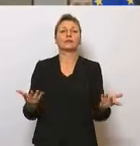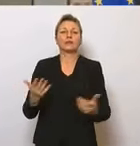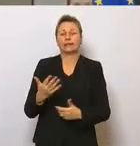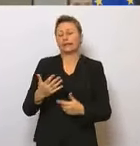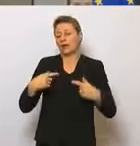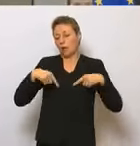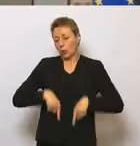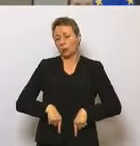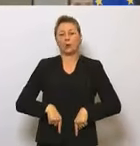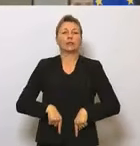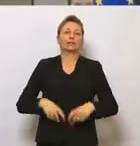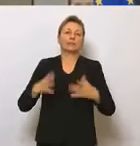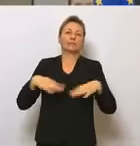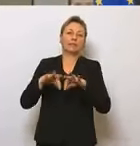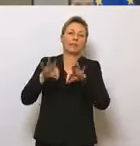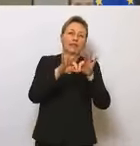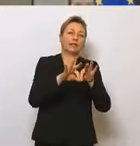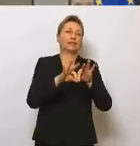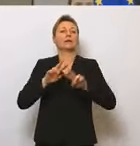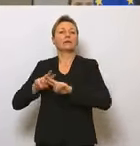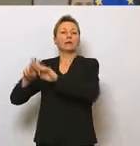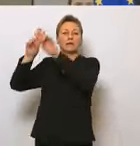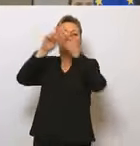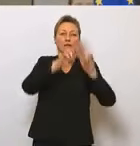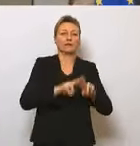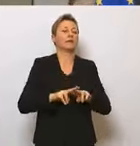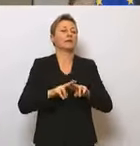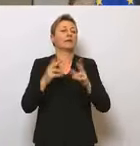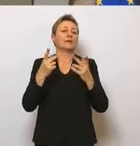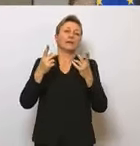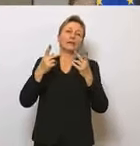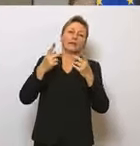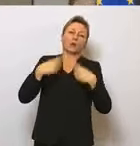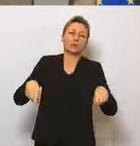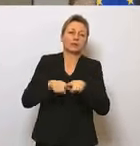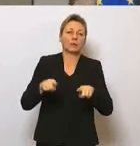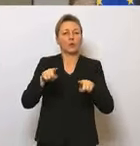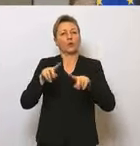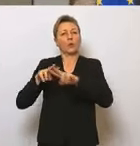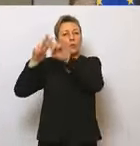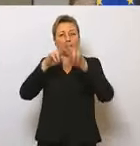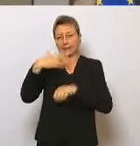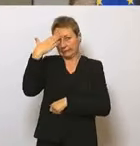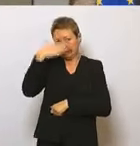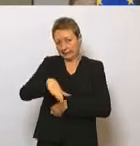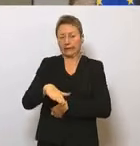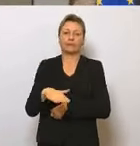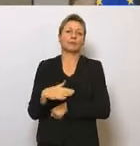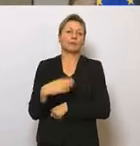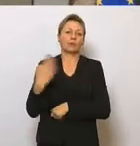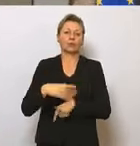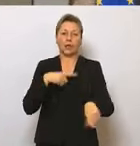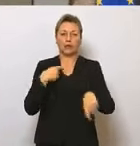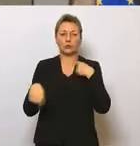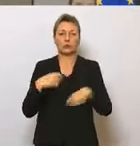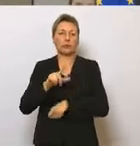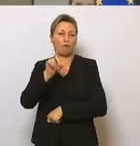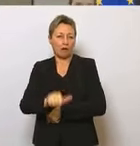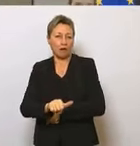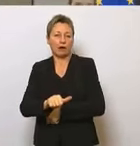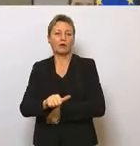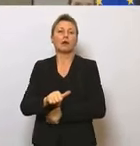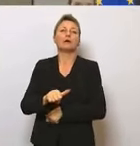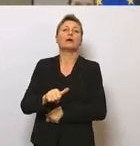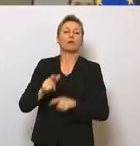et la Commission européenne voudraient un peu plus de flexibilité, un peu plus de liberté. On leur a laissé ça avec les